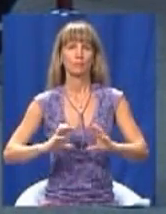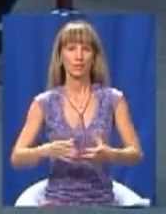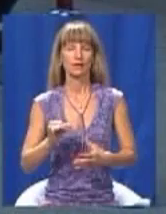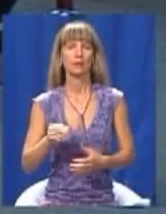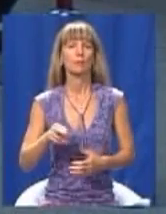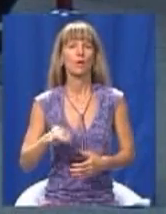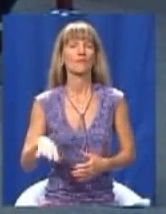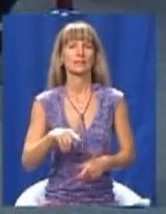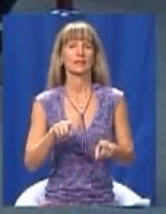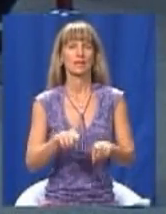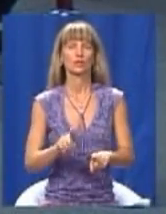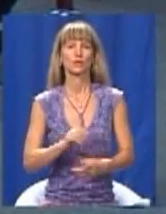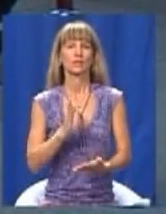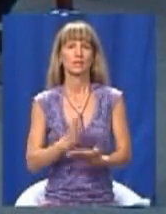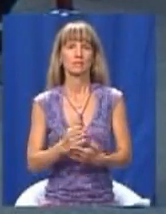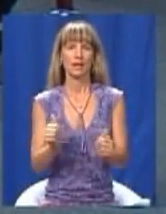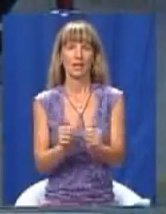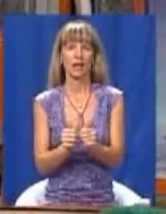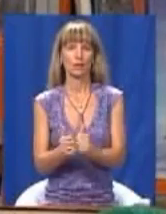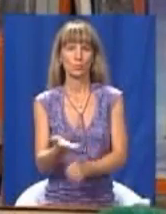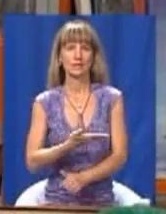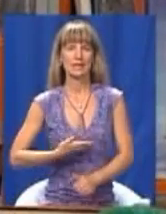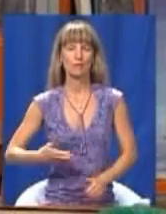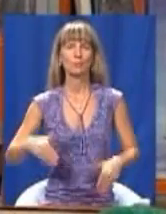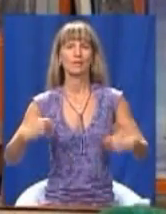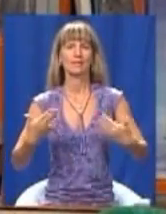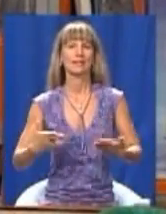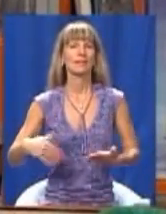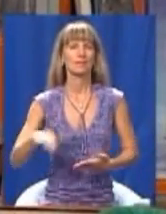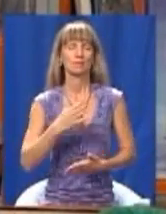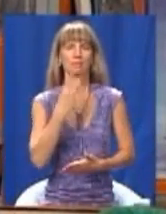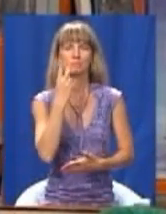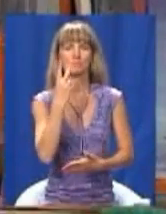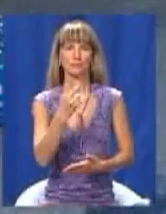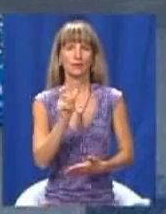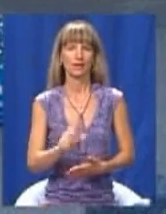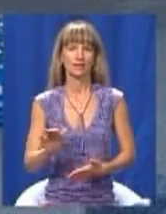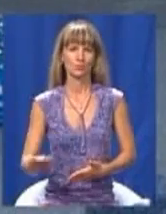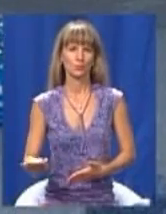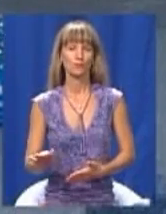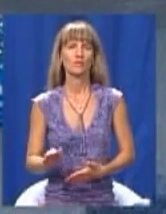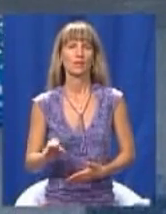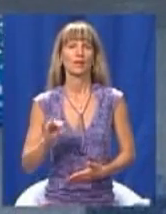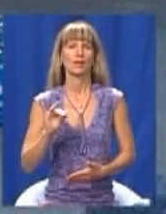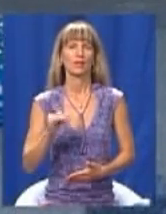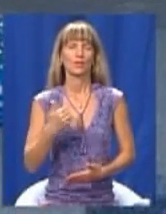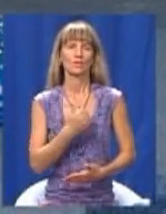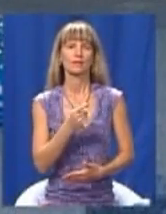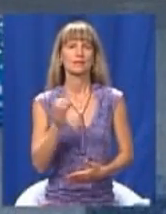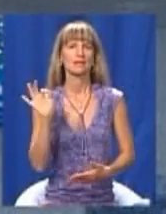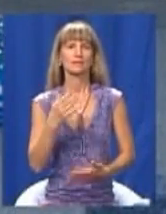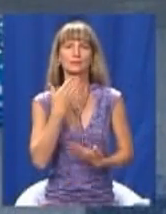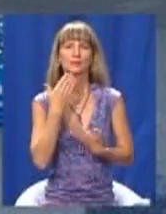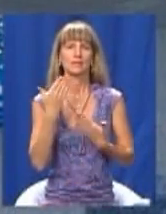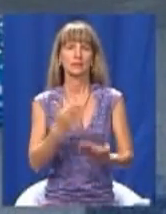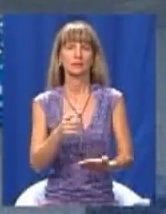про все те, що знаходиться поруч з нами. Привіт всім наші маленькі глядачі. Да, і от, знаєш, хотів тобі одразу